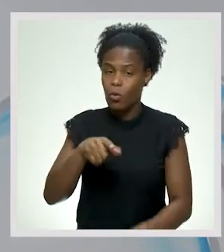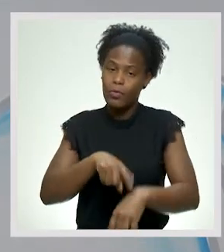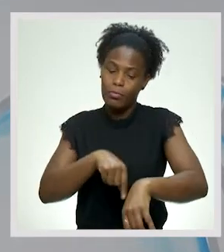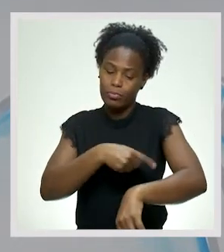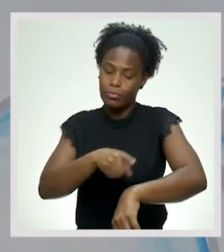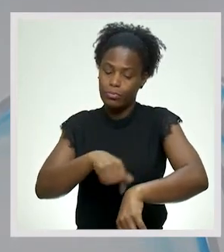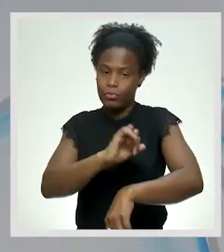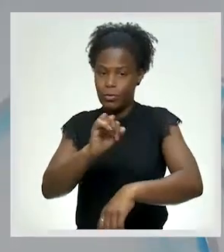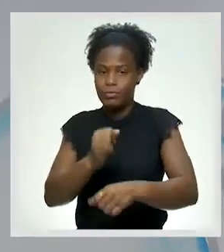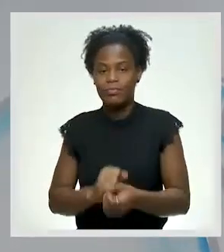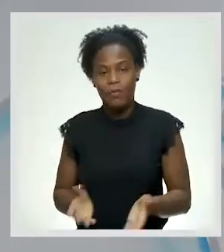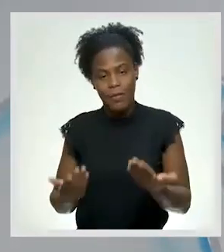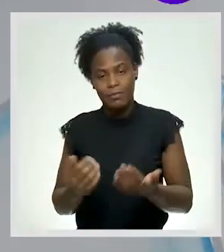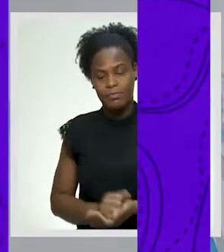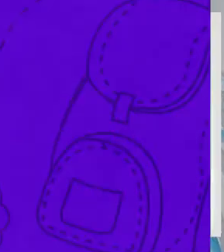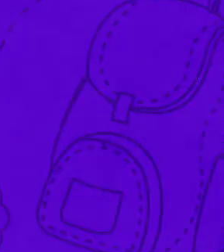On y va.